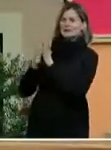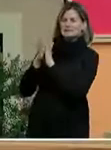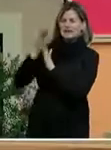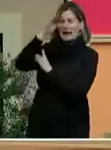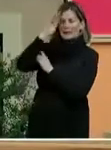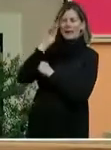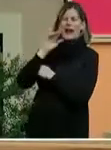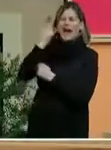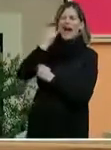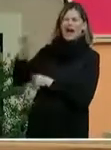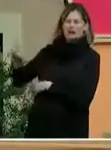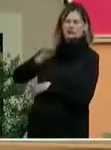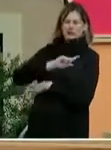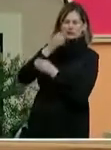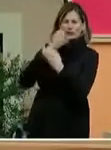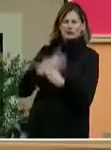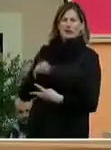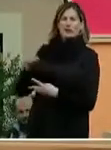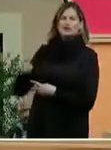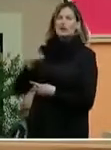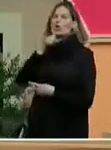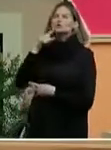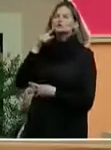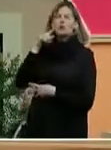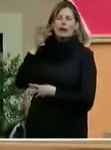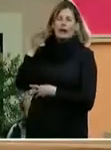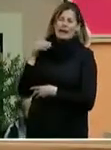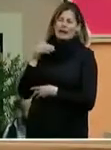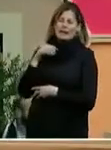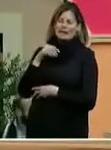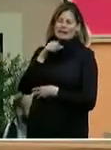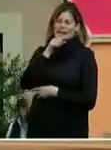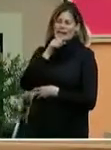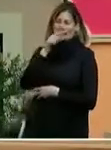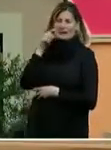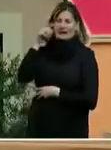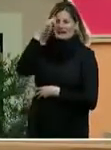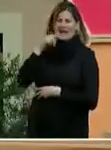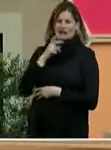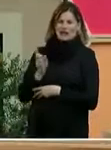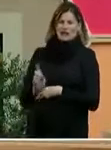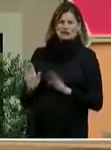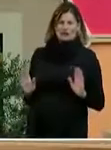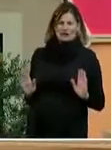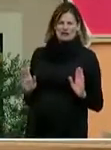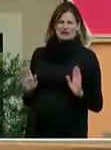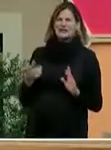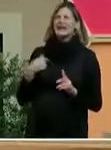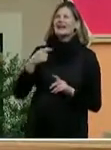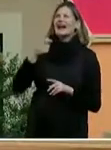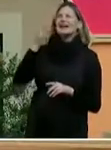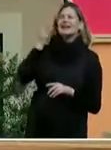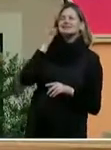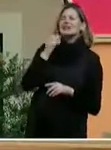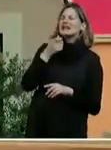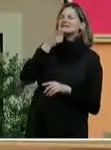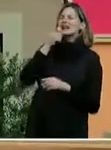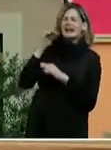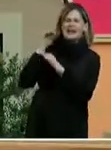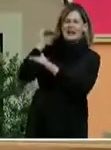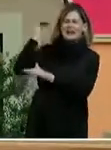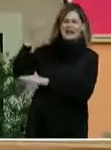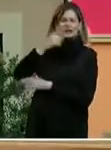bé, que el senyor Maragall no ets un sugar daddy. No ets un sugar daddy i a les dones no ens agraden grans. A nosaltres,